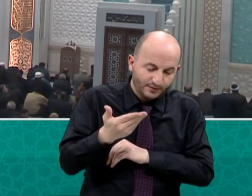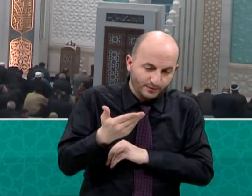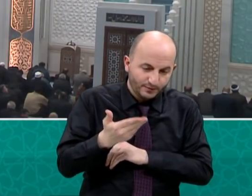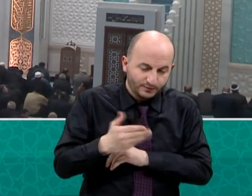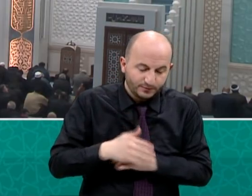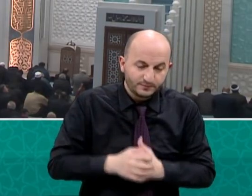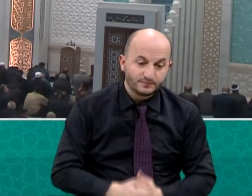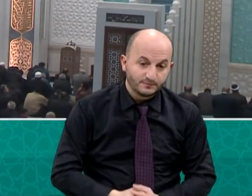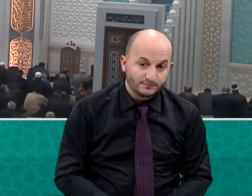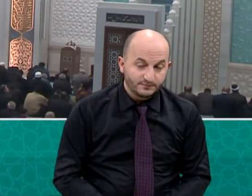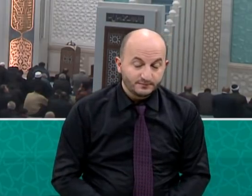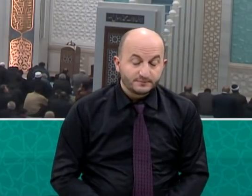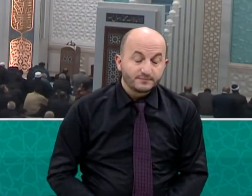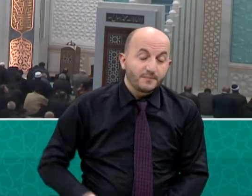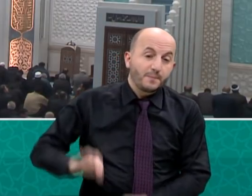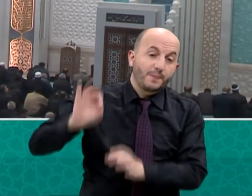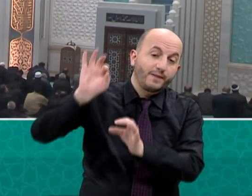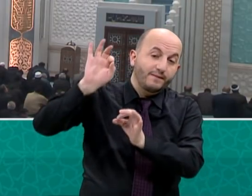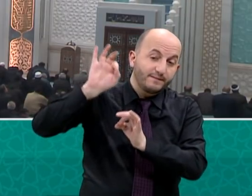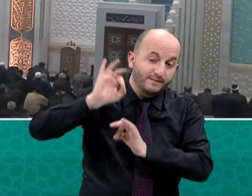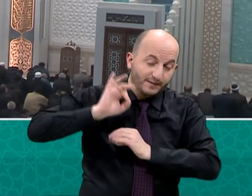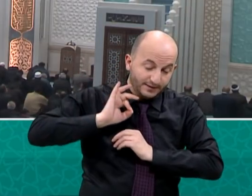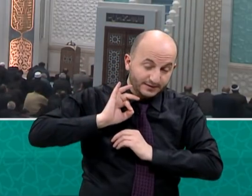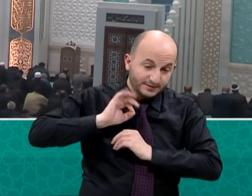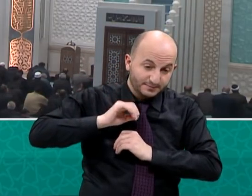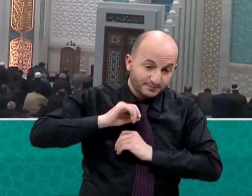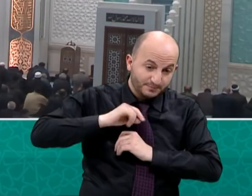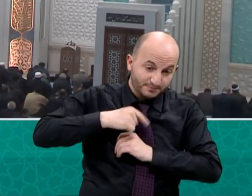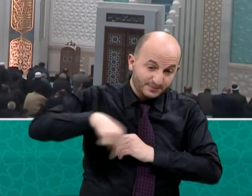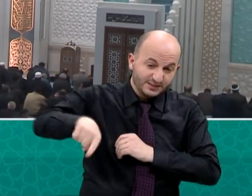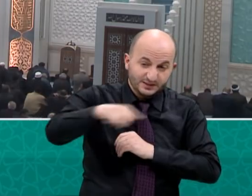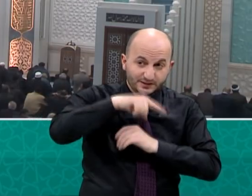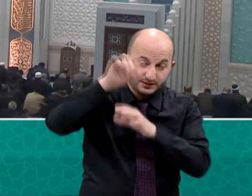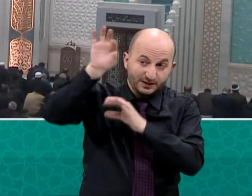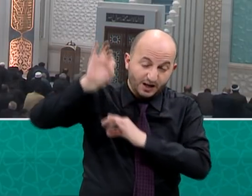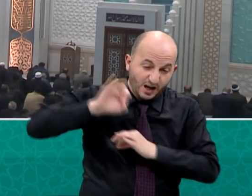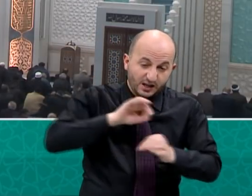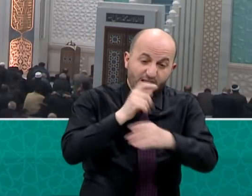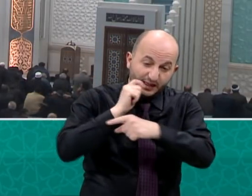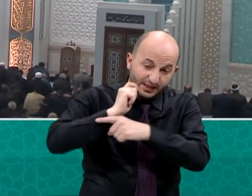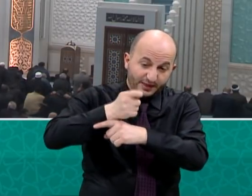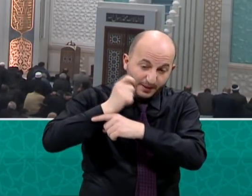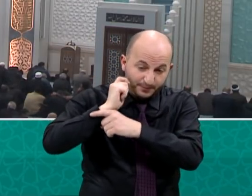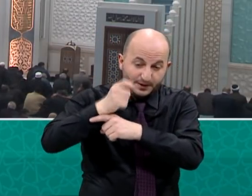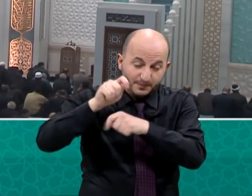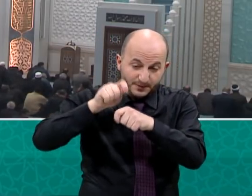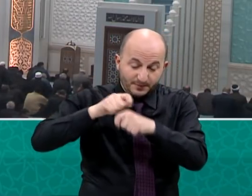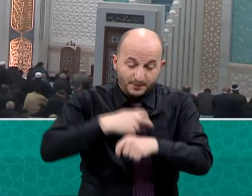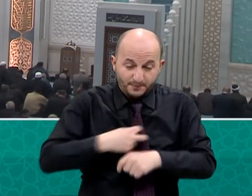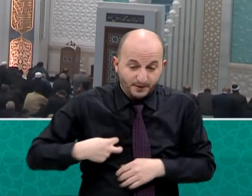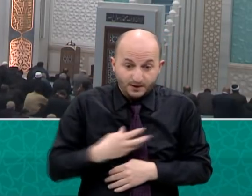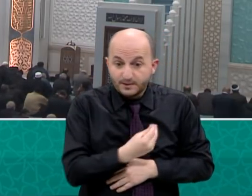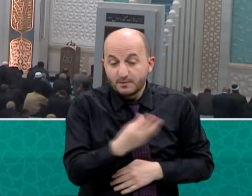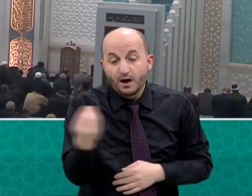Ve bu vahyi bizlere tebliğ eden peygamberlerimiz aleyhisselam'ın